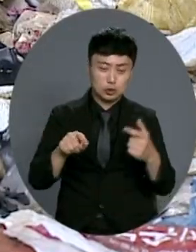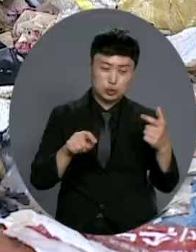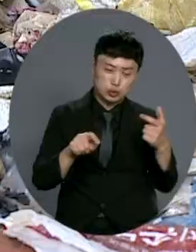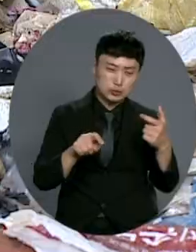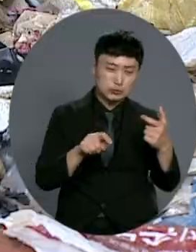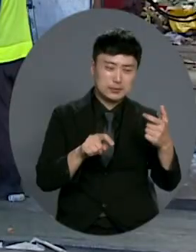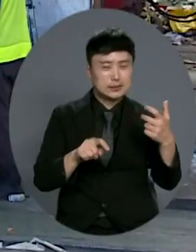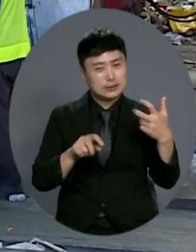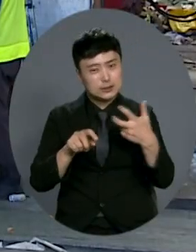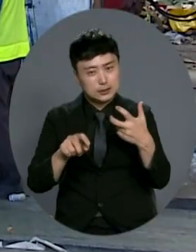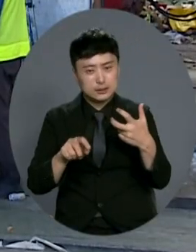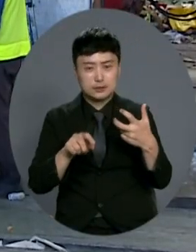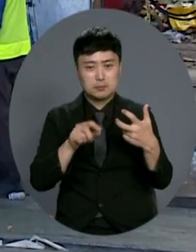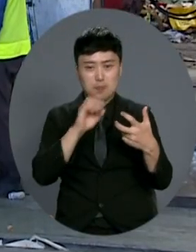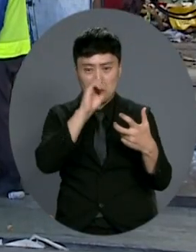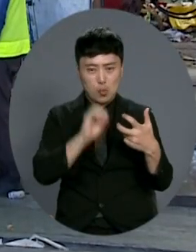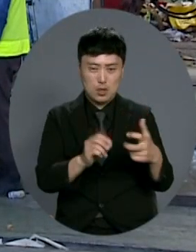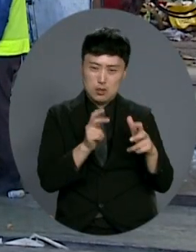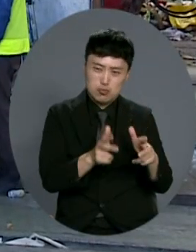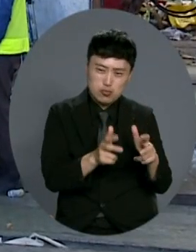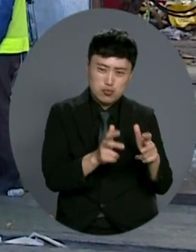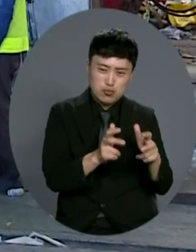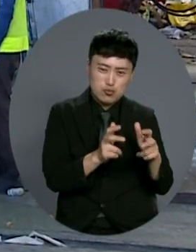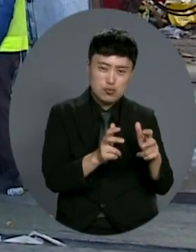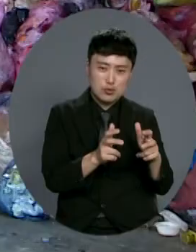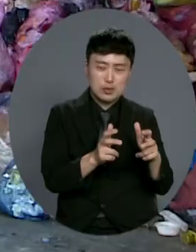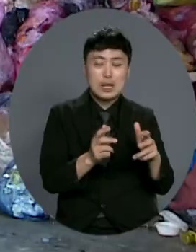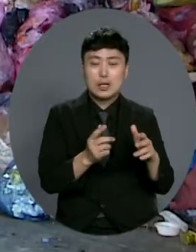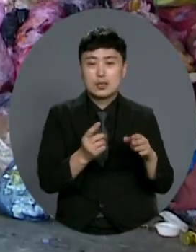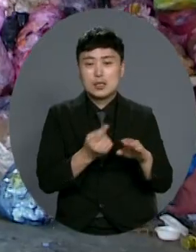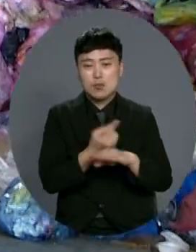70% 수준으로 떨어진 맑은 누리파크의 처리량을